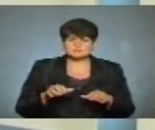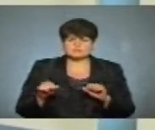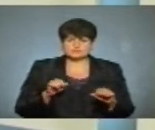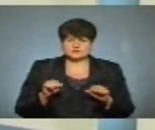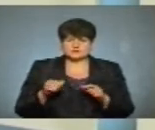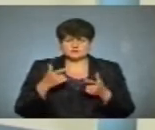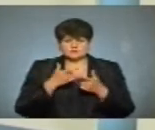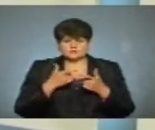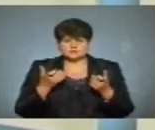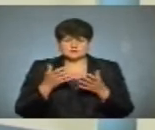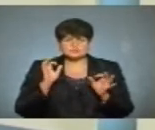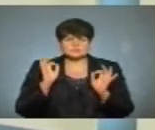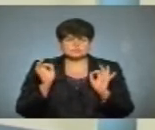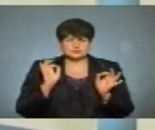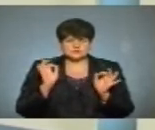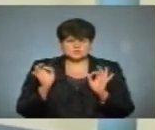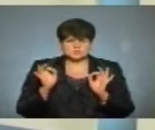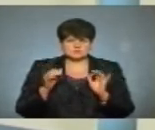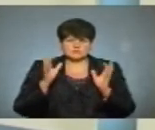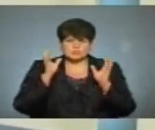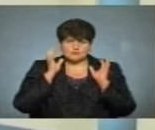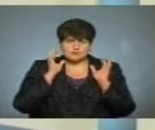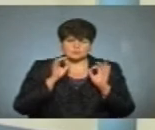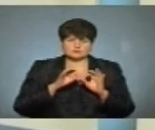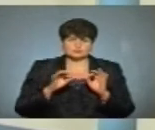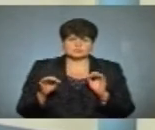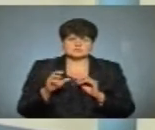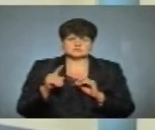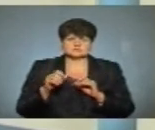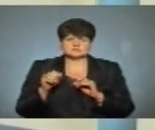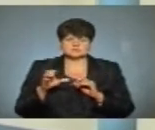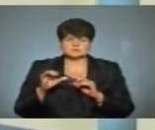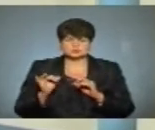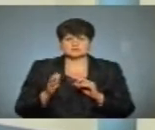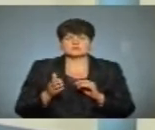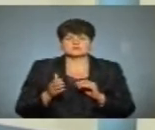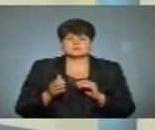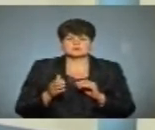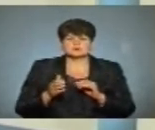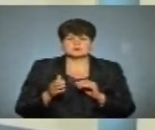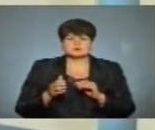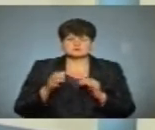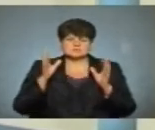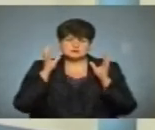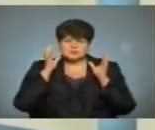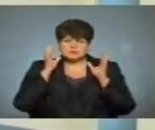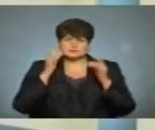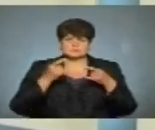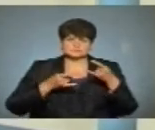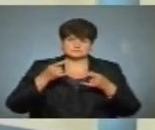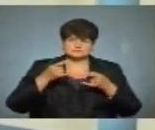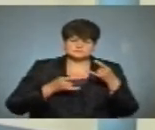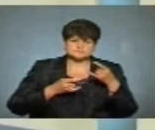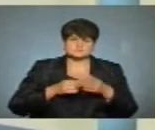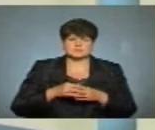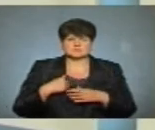також повідомлень, які звучать по радіопровідникових засобах комунікації, тобто через радіо, через